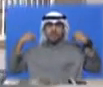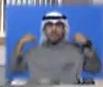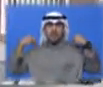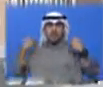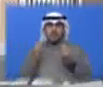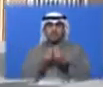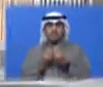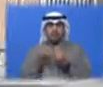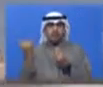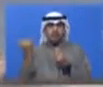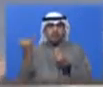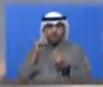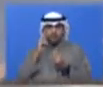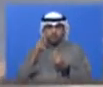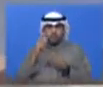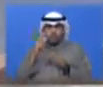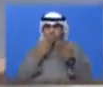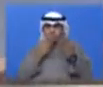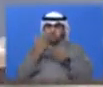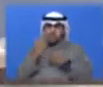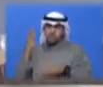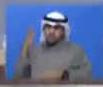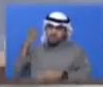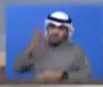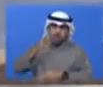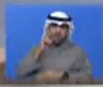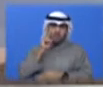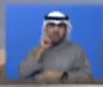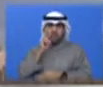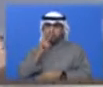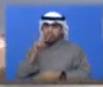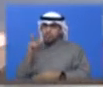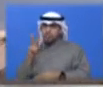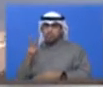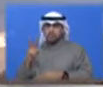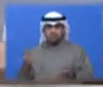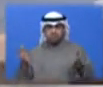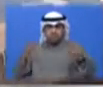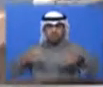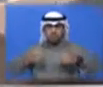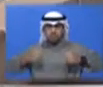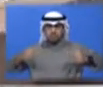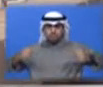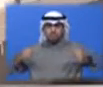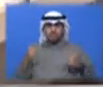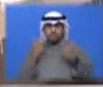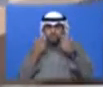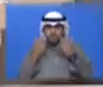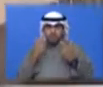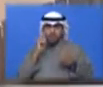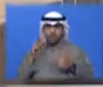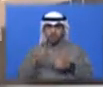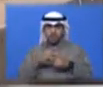صحي شامل للمدارس، إلى جانب عمل دراسة حول معوقات النشاط البدني في